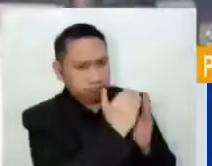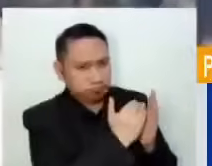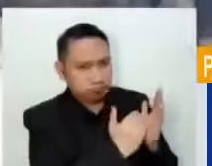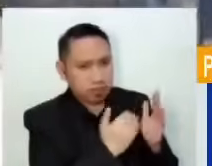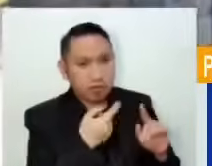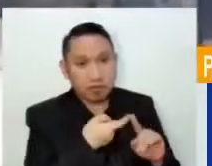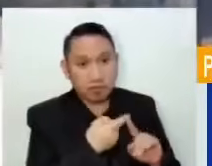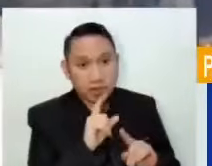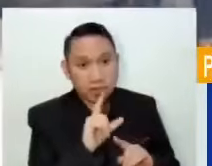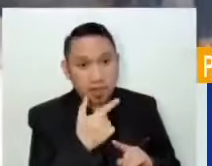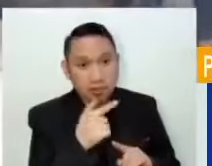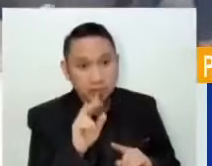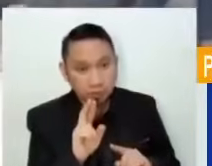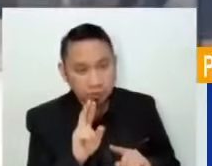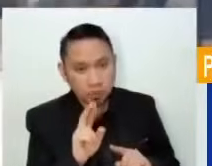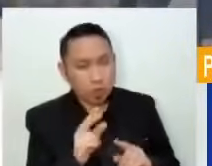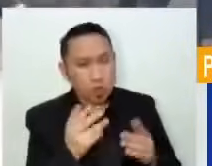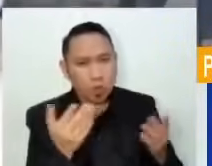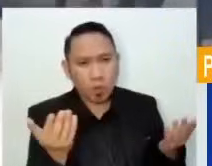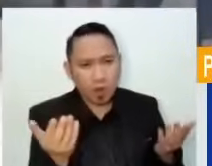merong sasama na